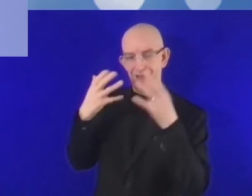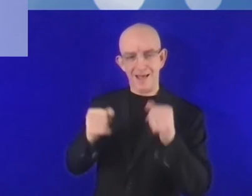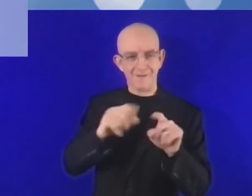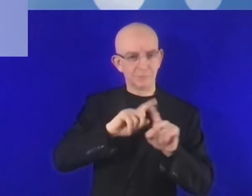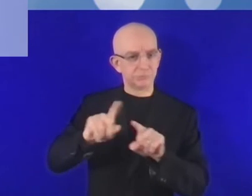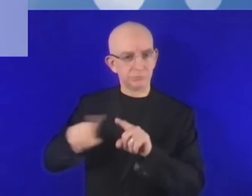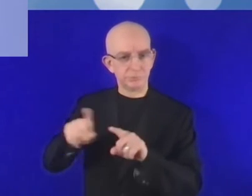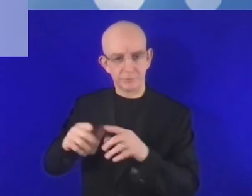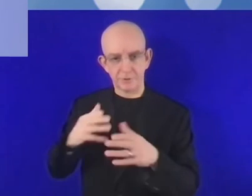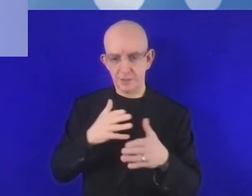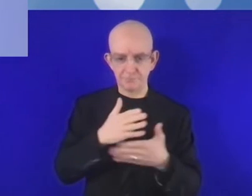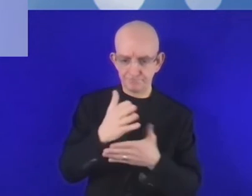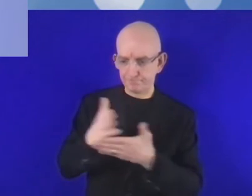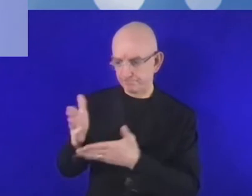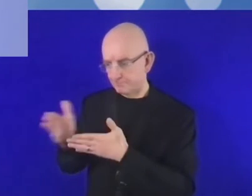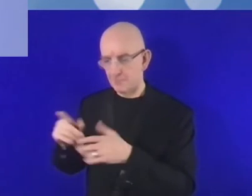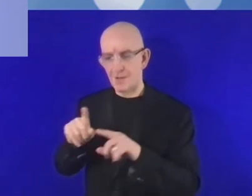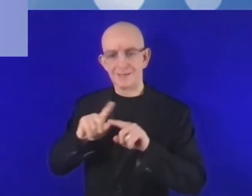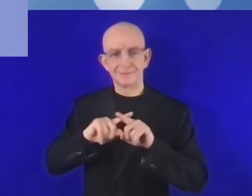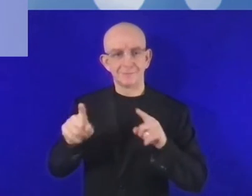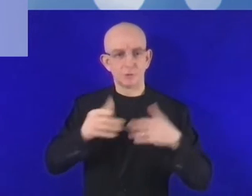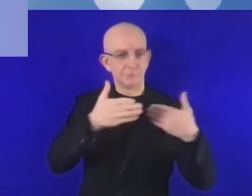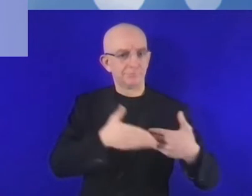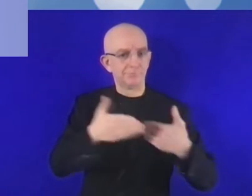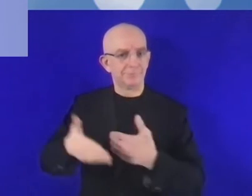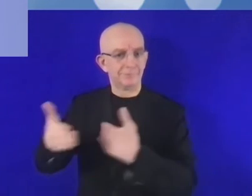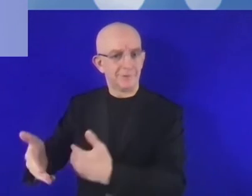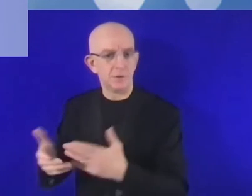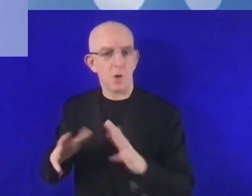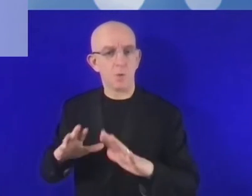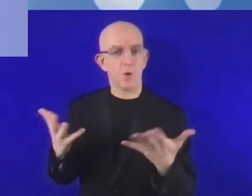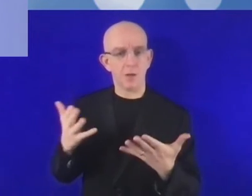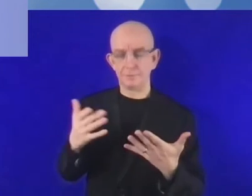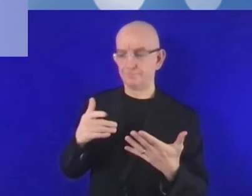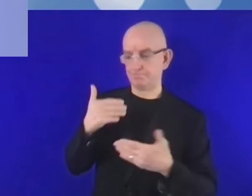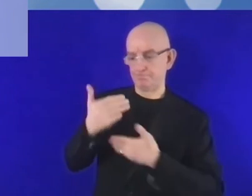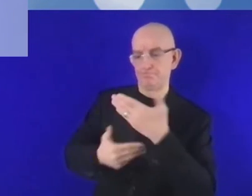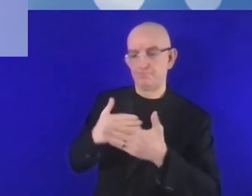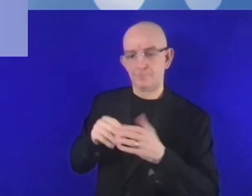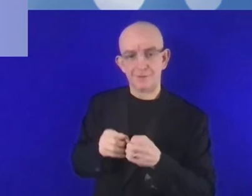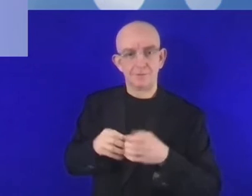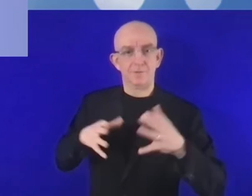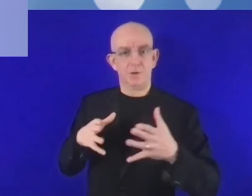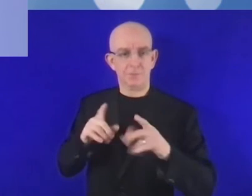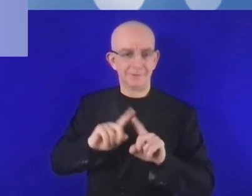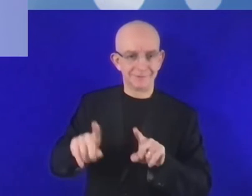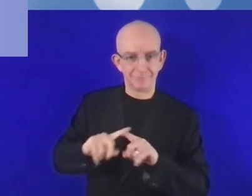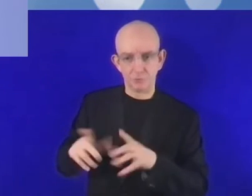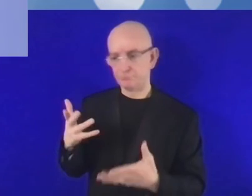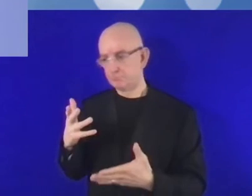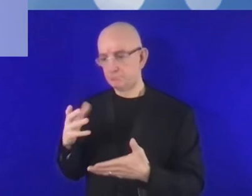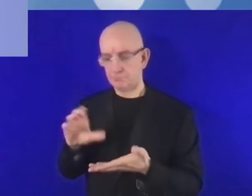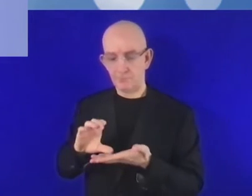Так что начнем со следующего. У нас разные типы развития финансирования.